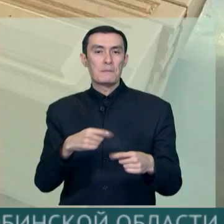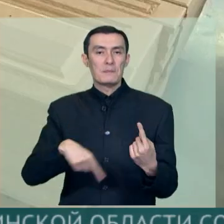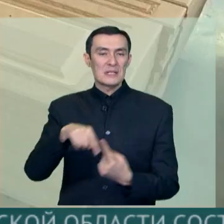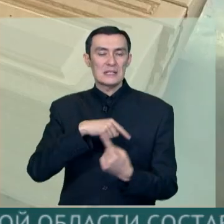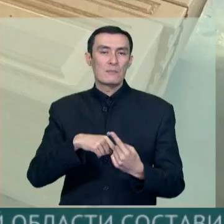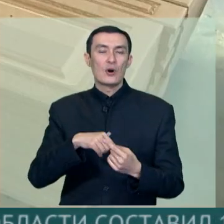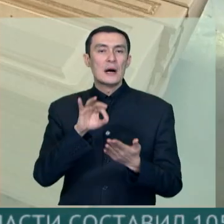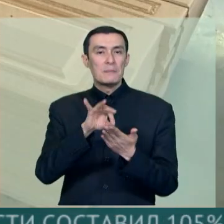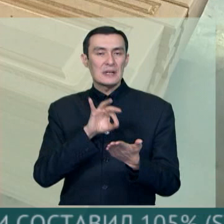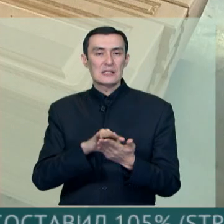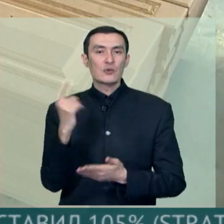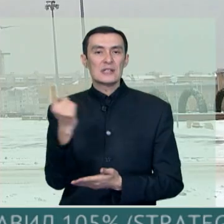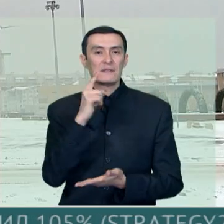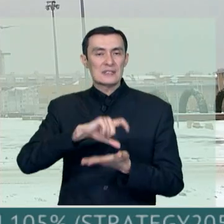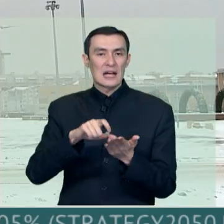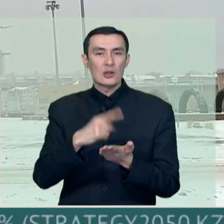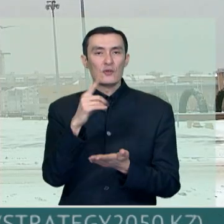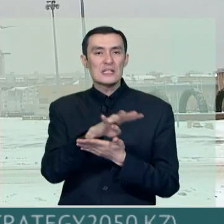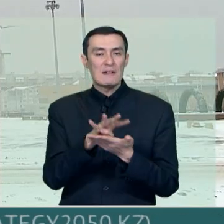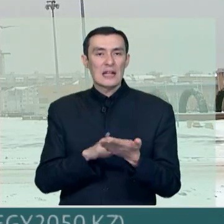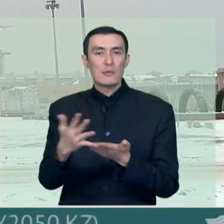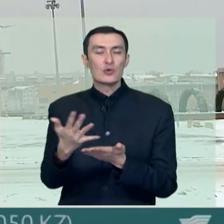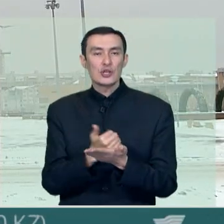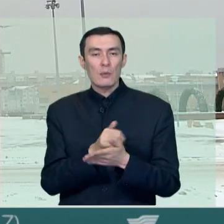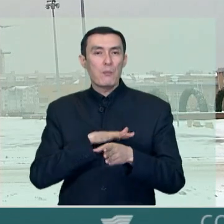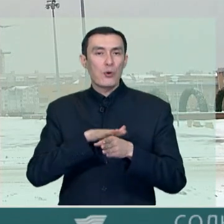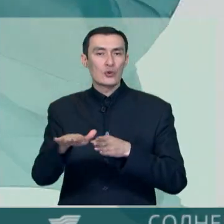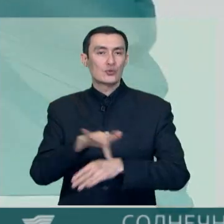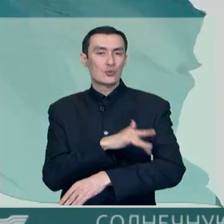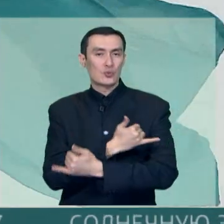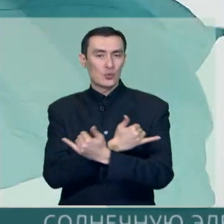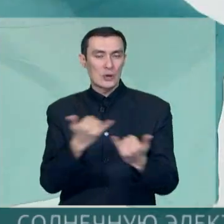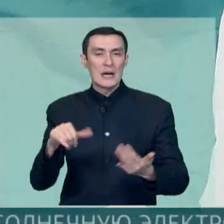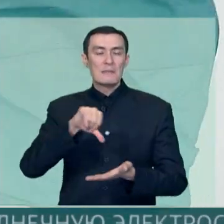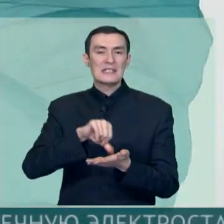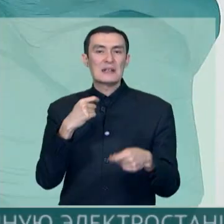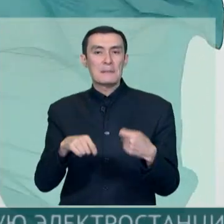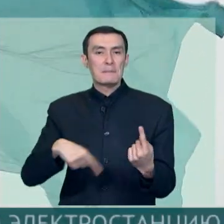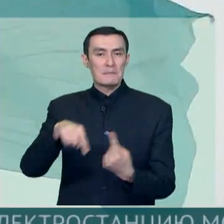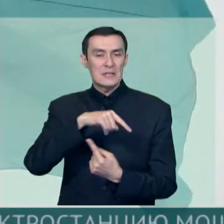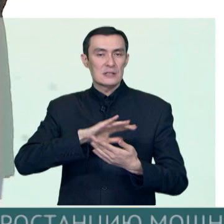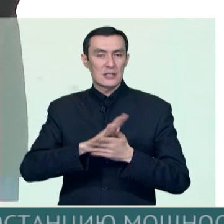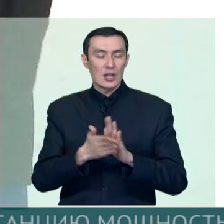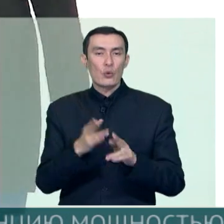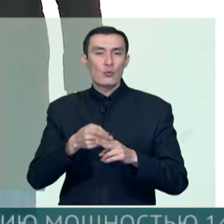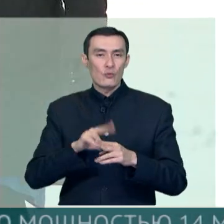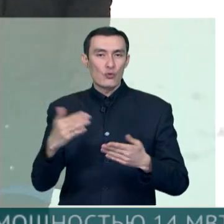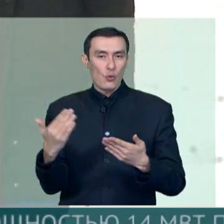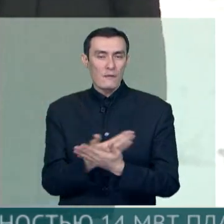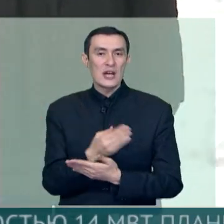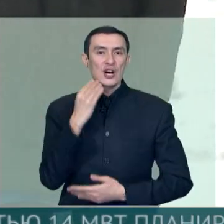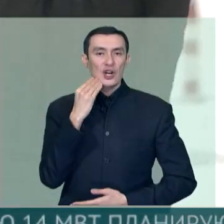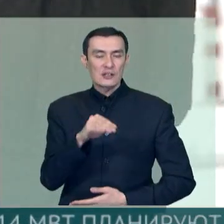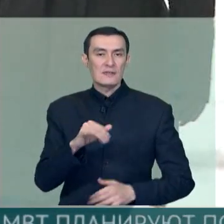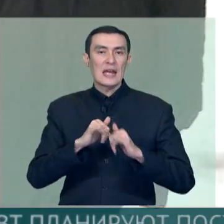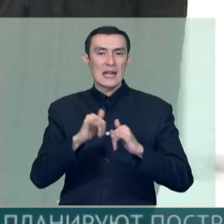единого окна. Принцип одного заявления для получения всего комплекса услуг. Представители бизнес-среды уверены, это будет новый,